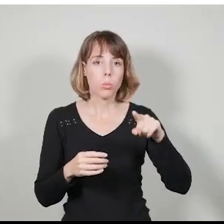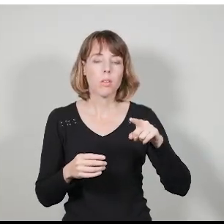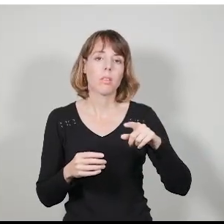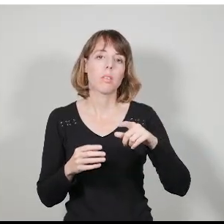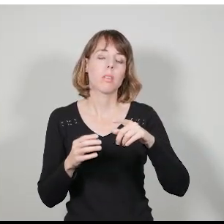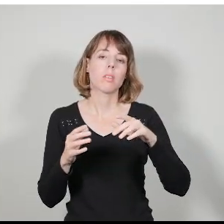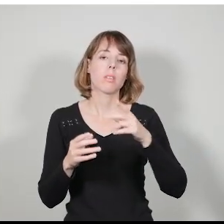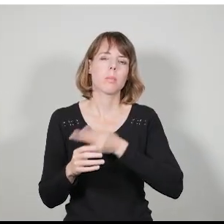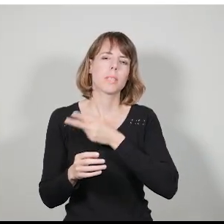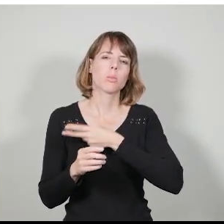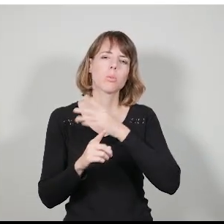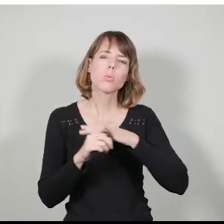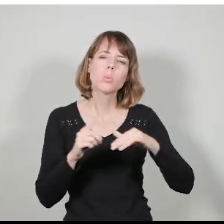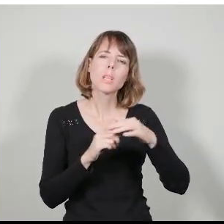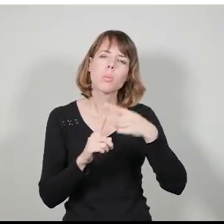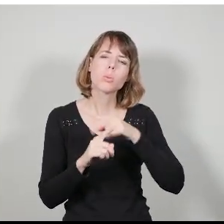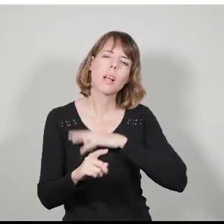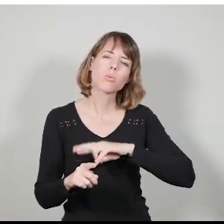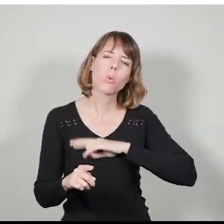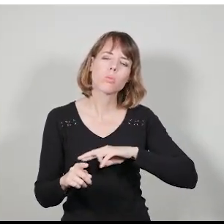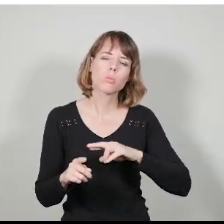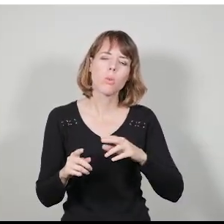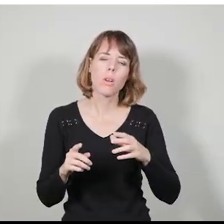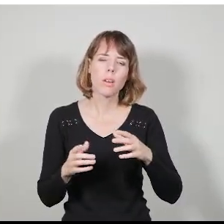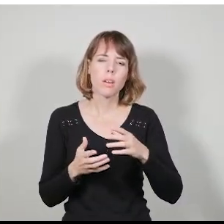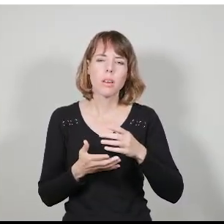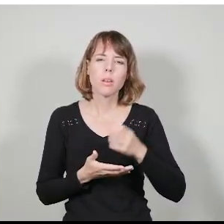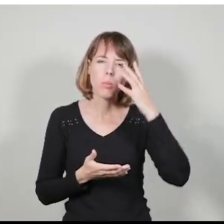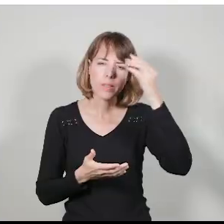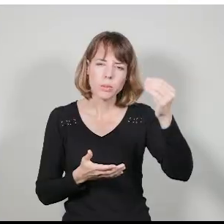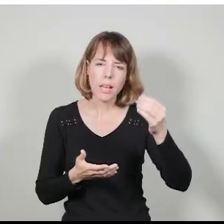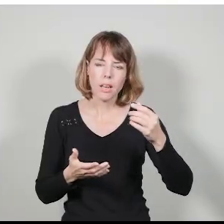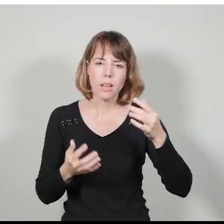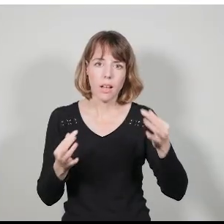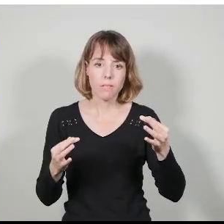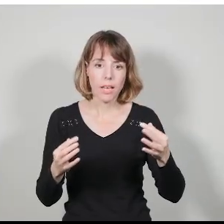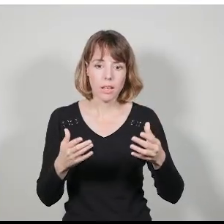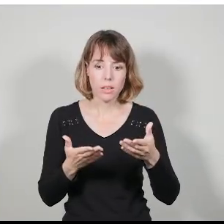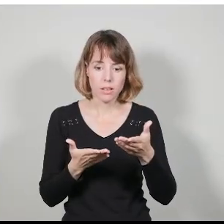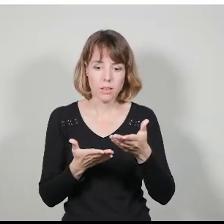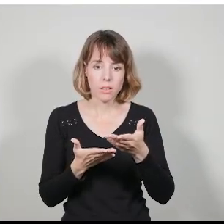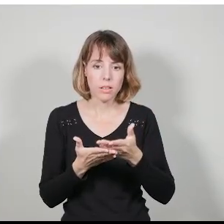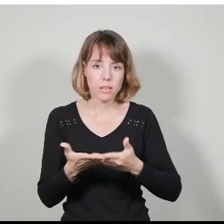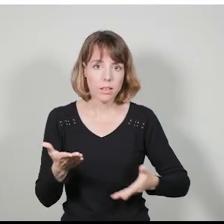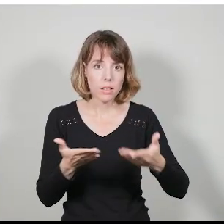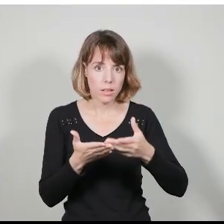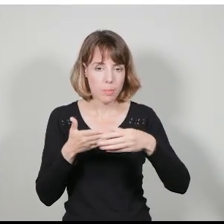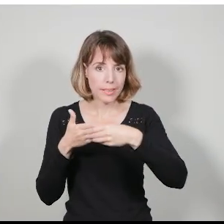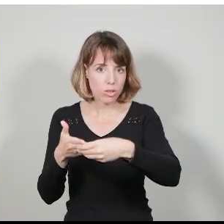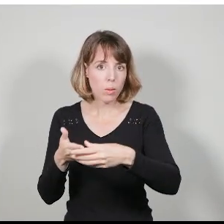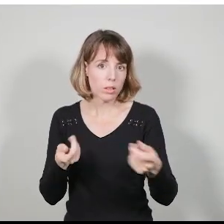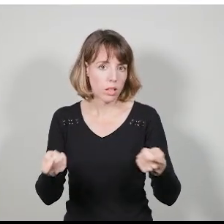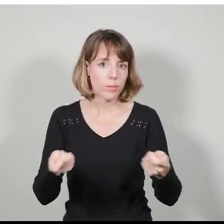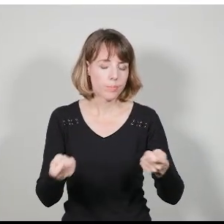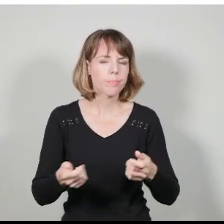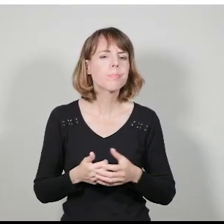un peu important de le dire parce que c'est aussi cet univers-là qui a porté à la base cette formation-là. Quels sont les profils